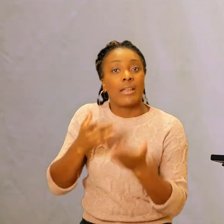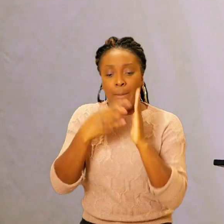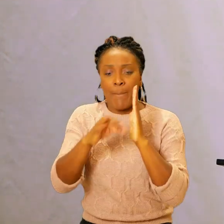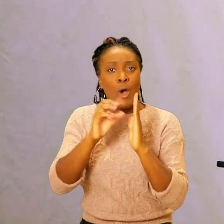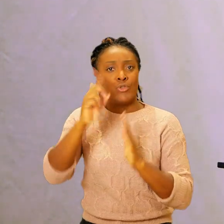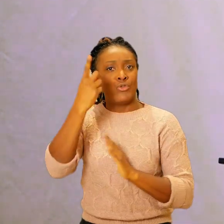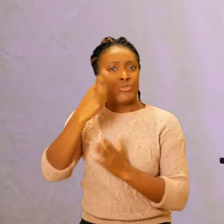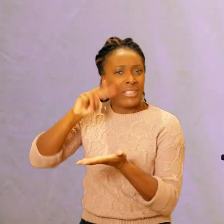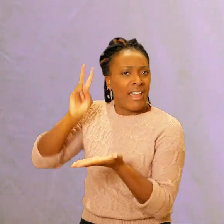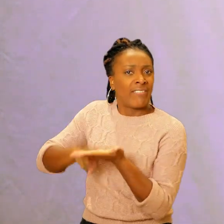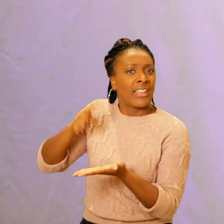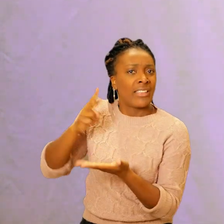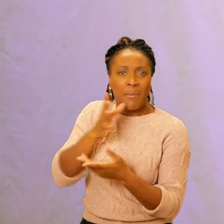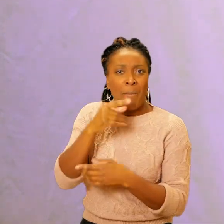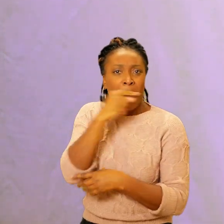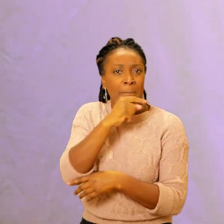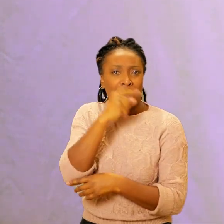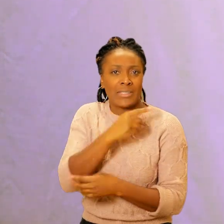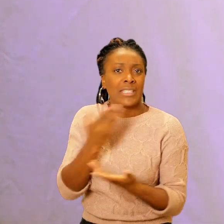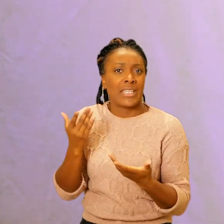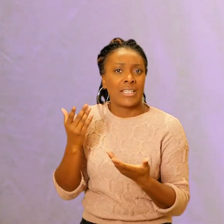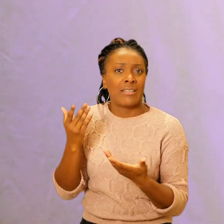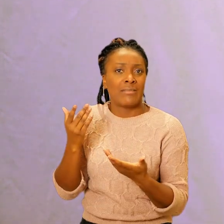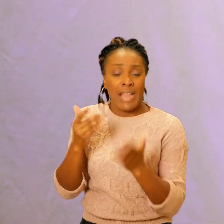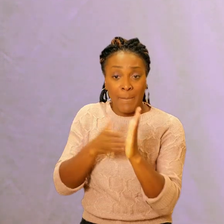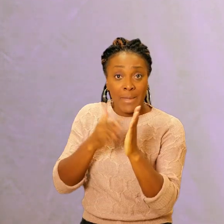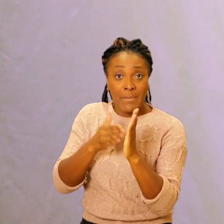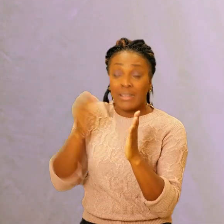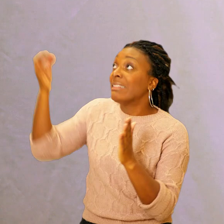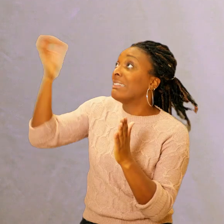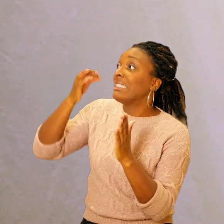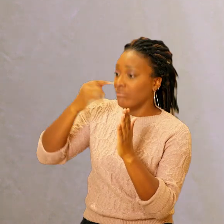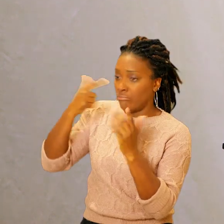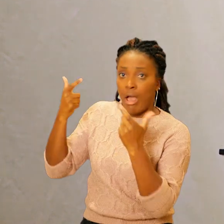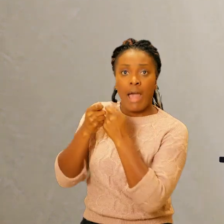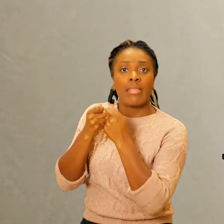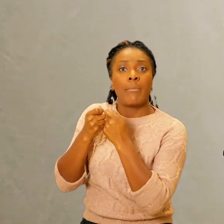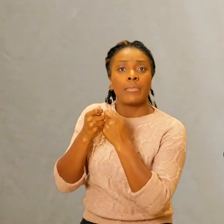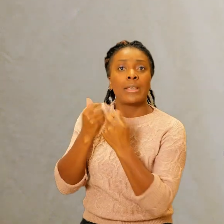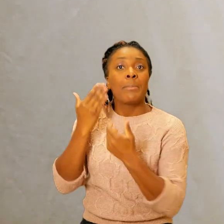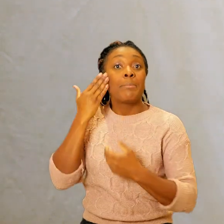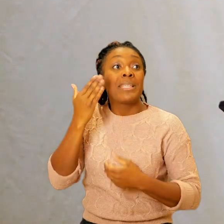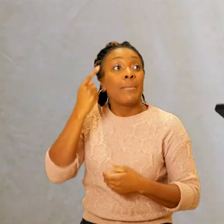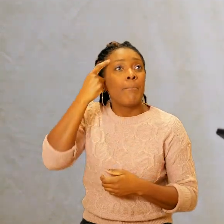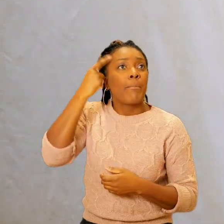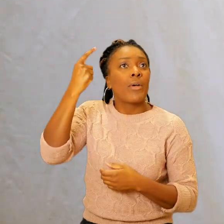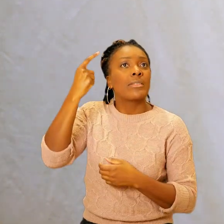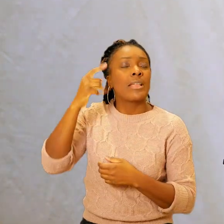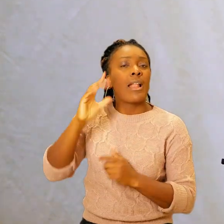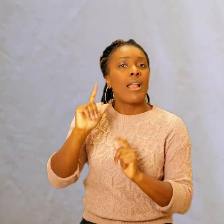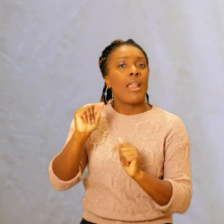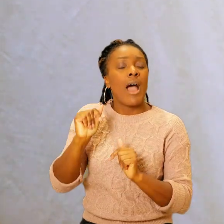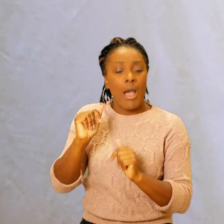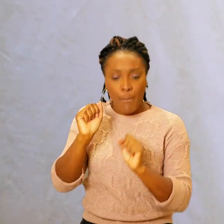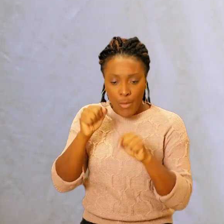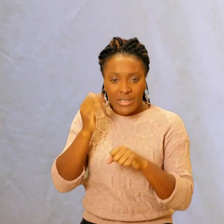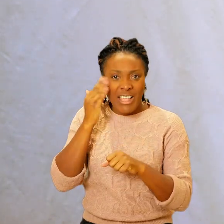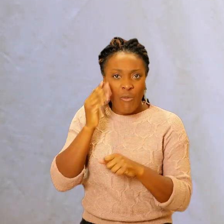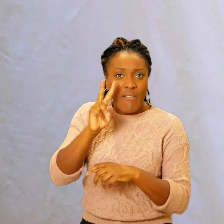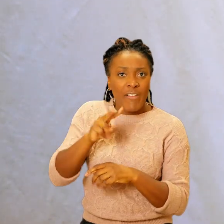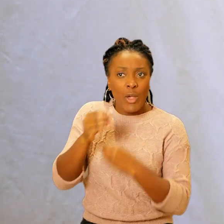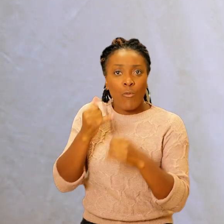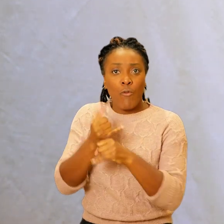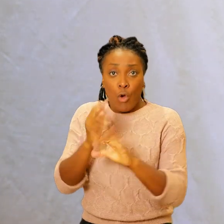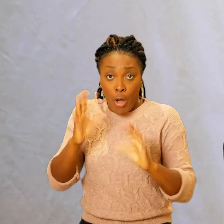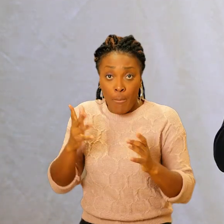est alignée sur sa propre parole écrite. C'est-à-dire que quand tu as une pensée, tu peux la filtrer par la parole de Dieu.